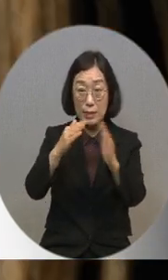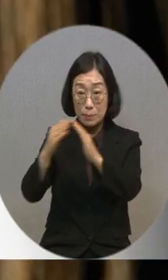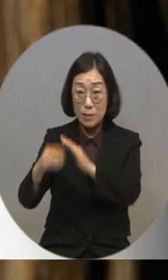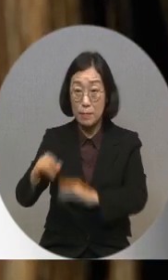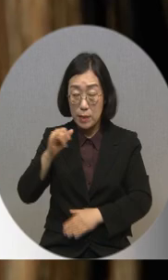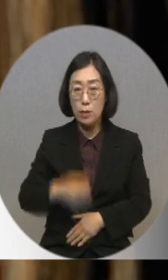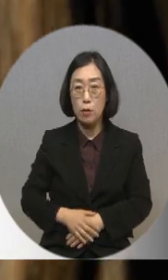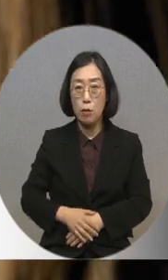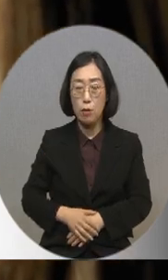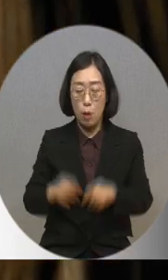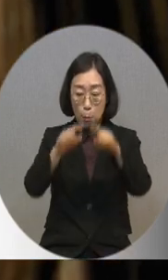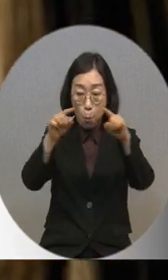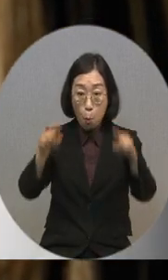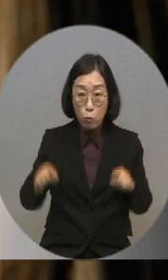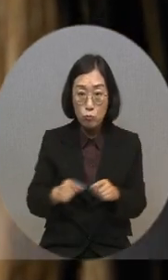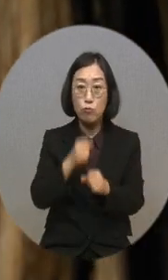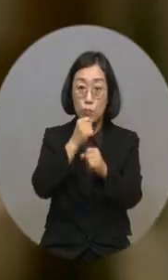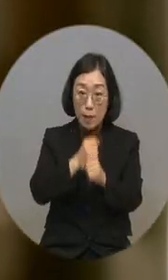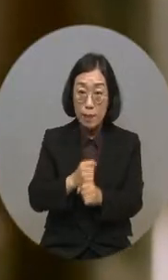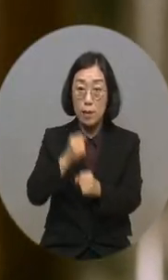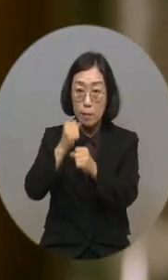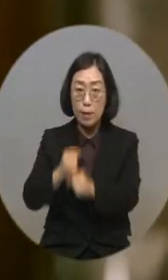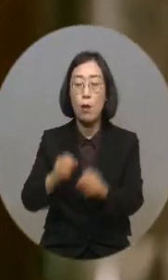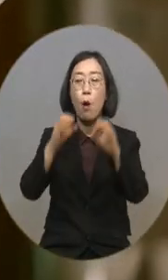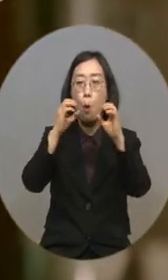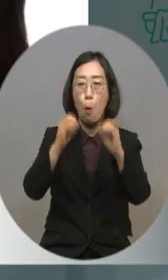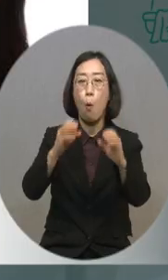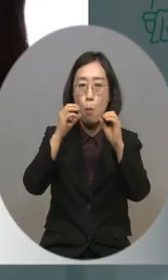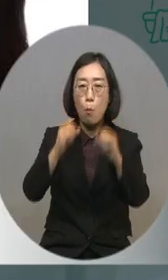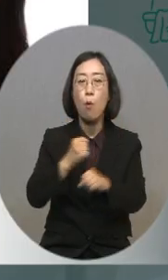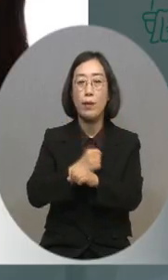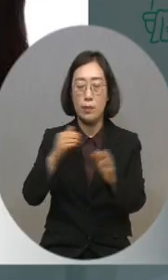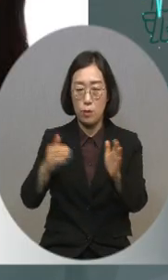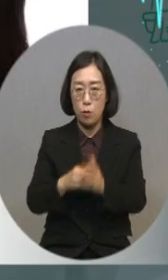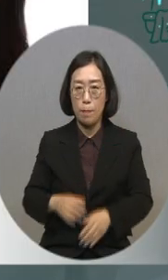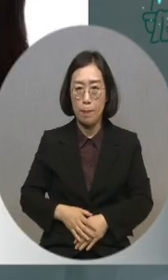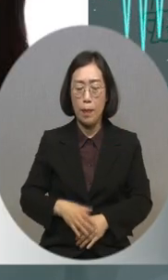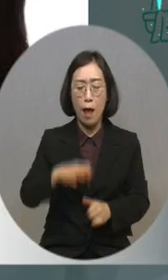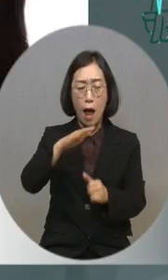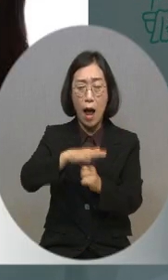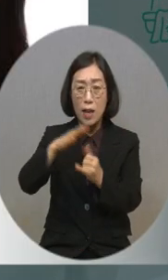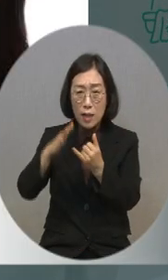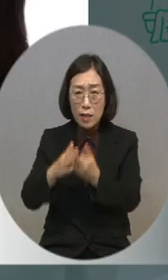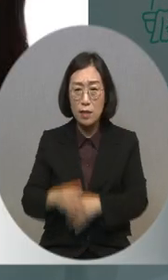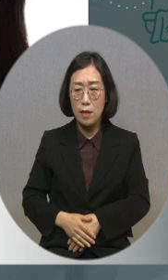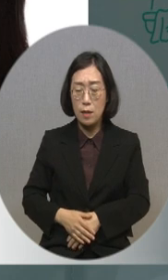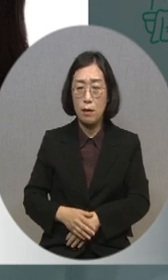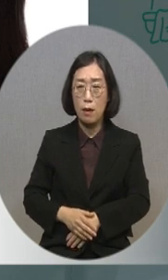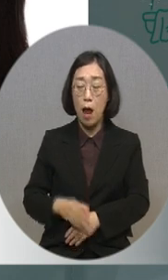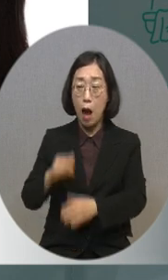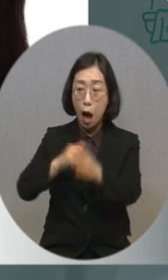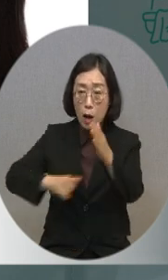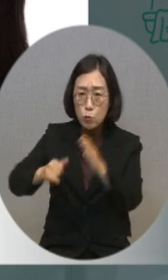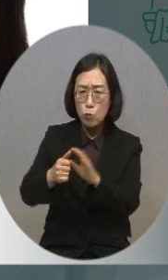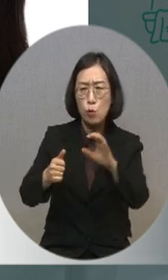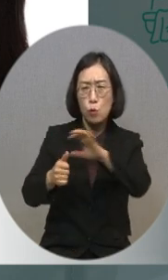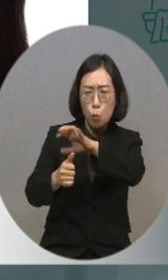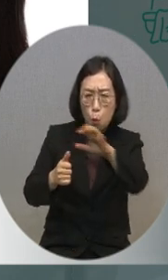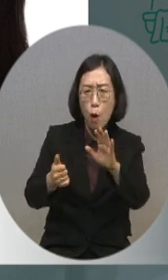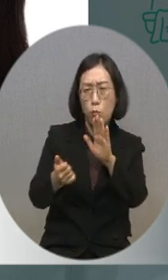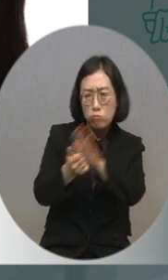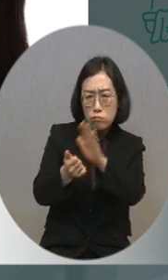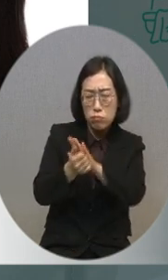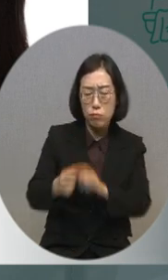돌봄 약봉투를 도입해 캠페인을 진행했습니다. 그래서 이 아이들이 아픈 가족들을 돌보기 때문에